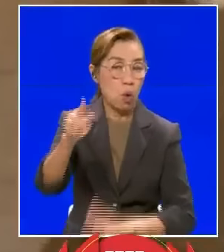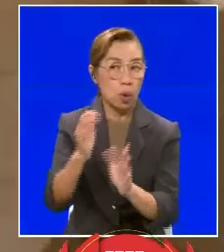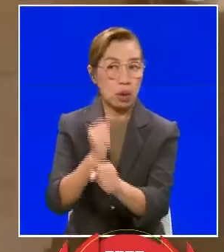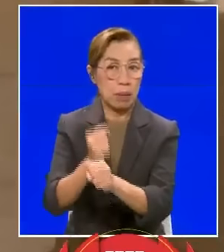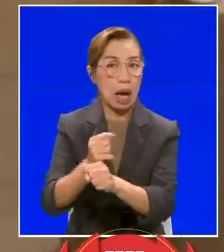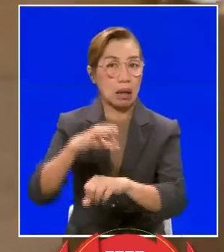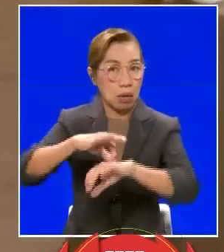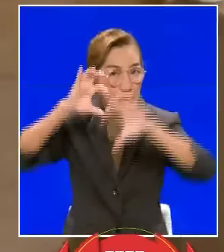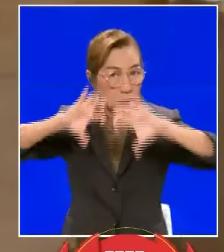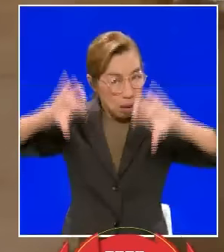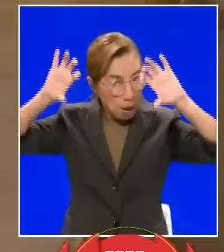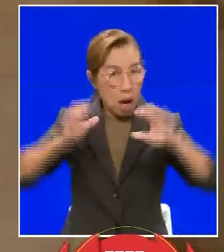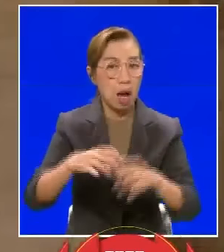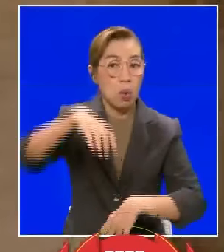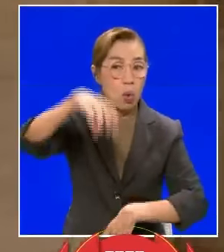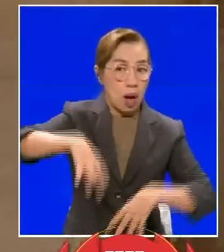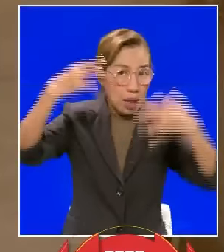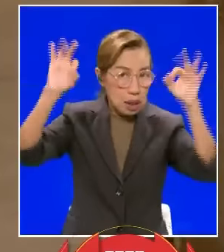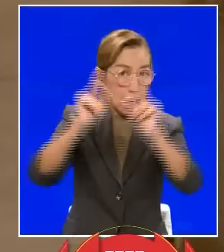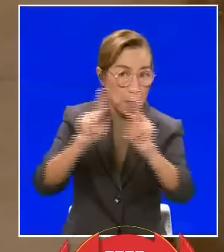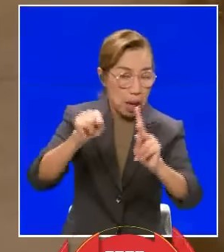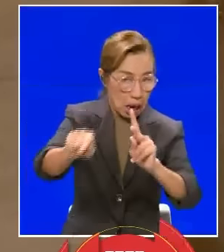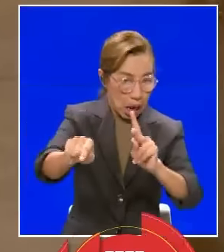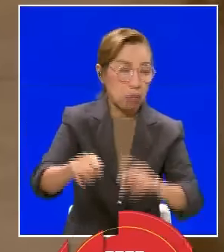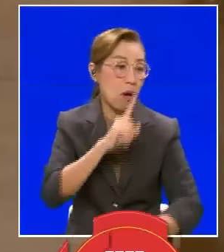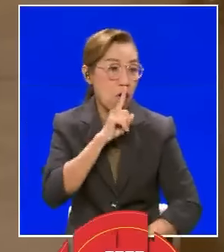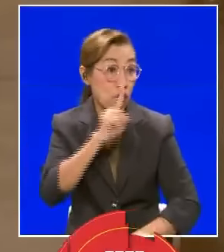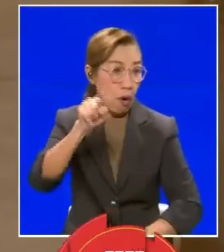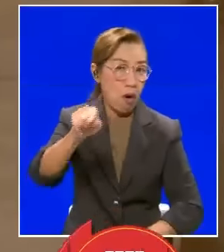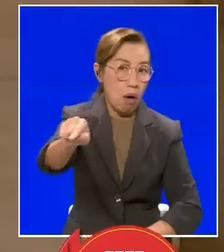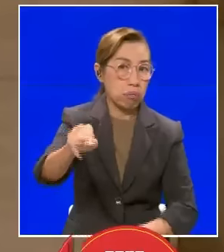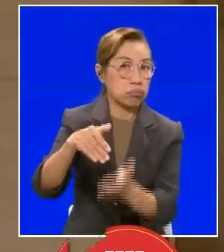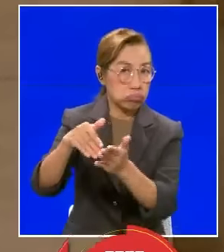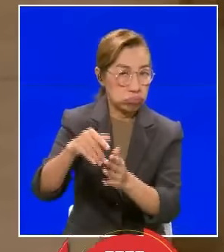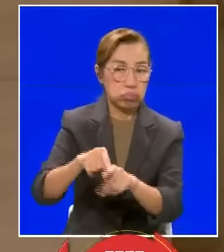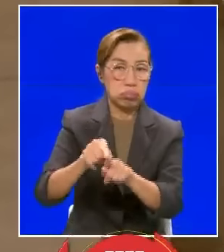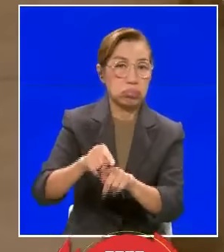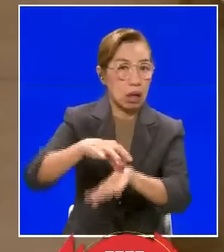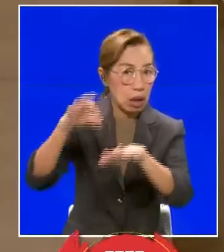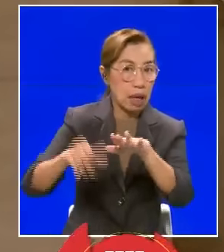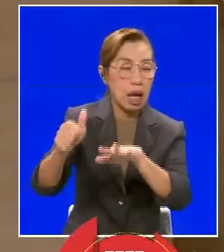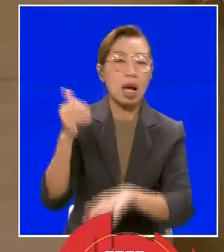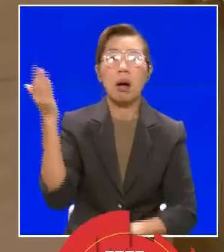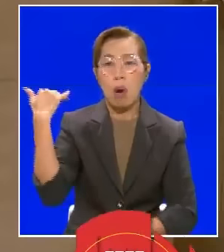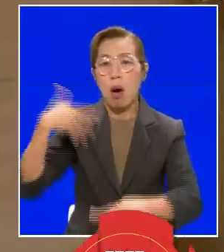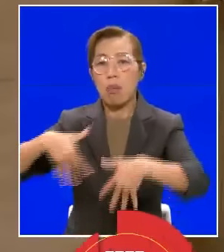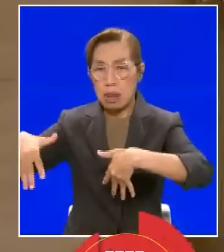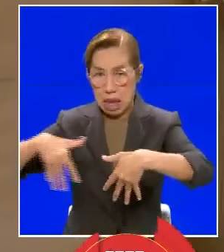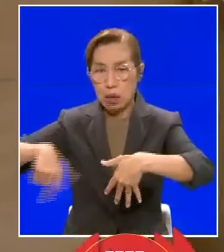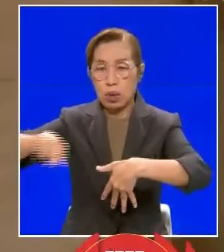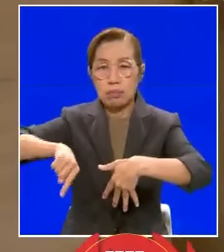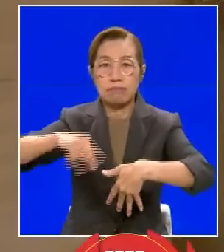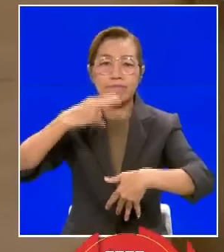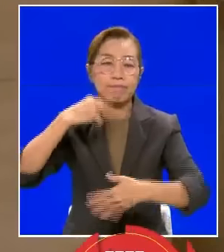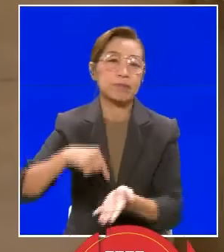องค์กรอิสระซึ่งถือเป็นมิติใหม่ของประเทศไทยที่ผ่านมามีแต่ประชาชนยื่นแก้ไขกฎหมายต่างๆแต่ยังไม่มีการรวบ